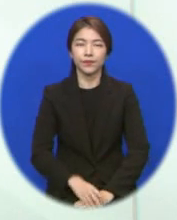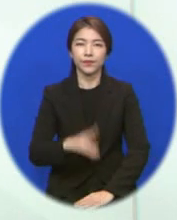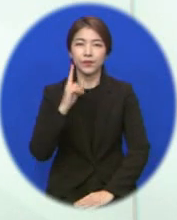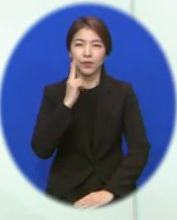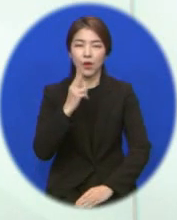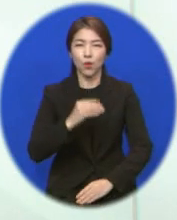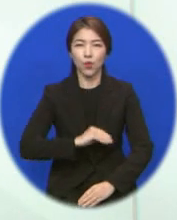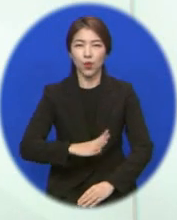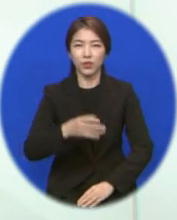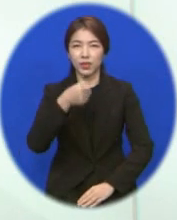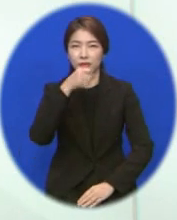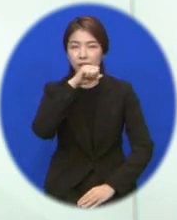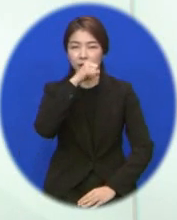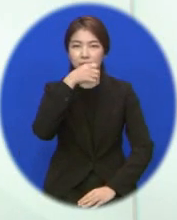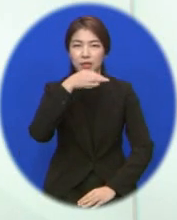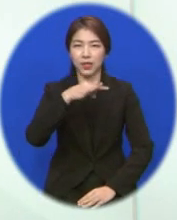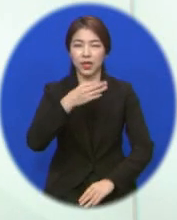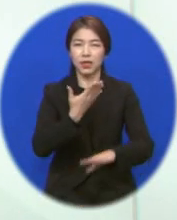시민들은